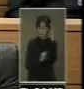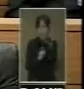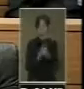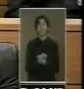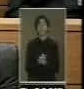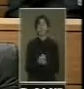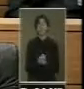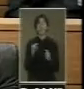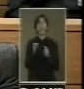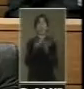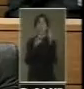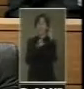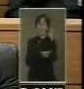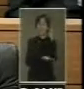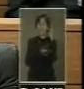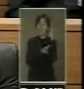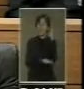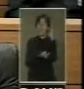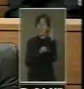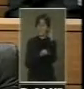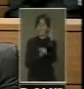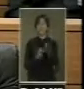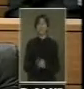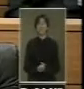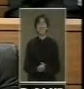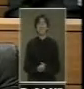แต่กองกำลังหลักมาจากภาคใต้ครับ